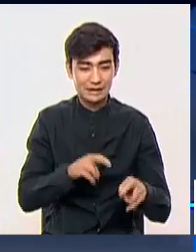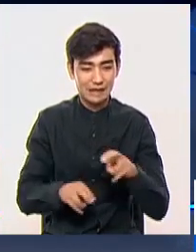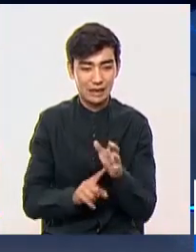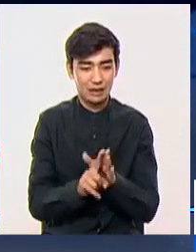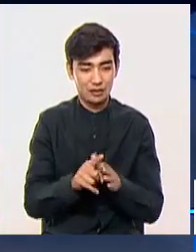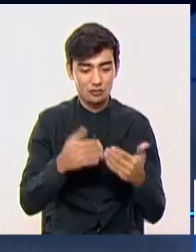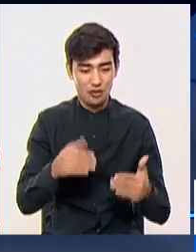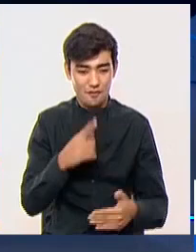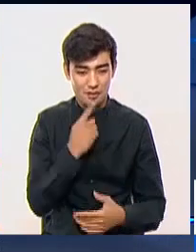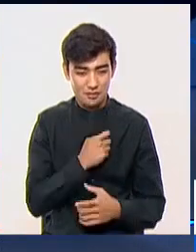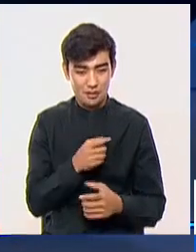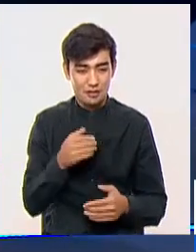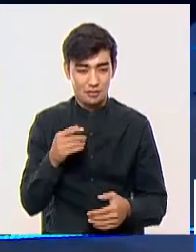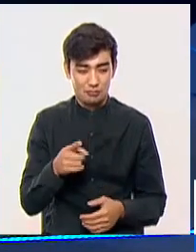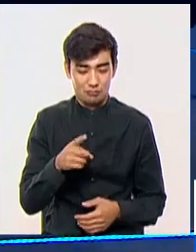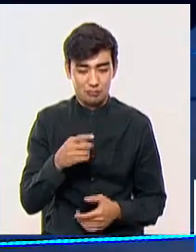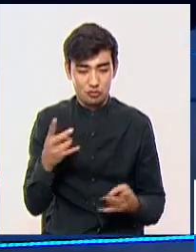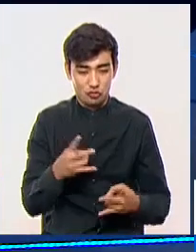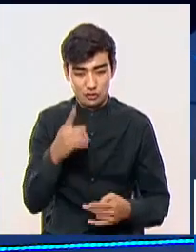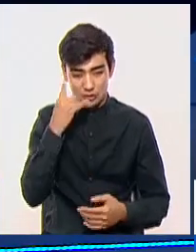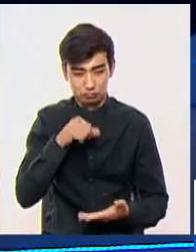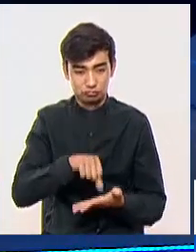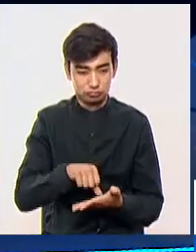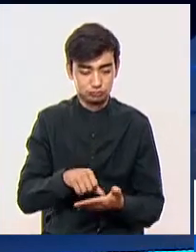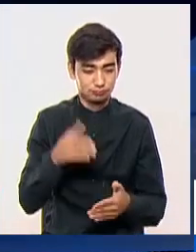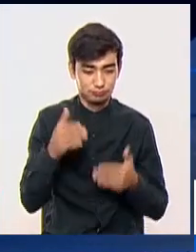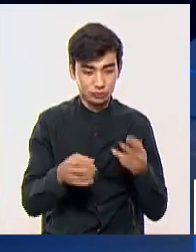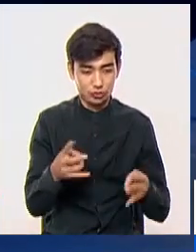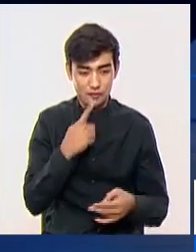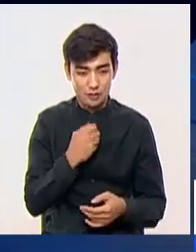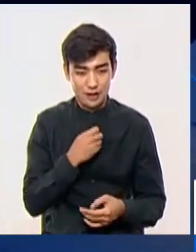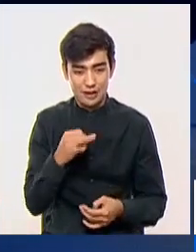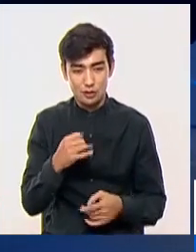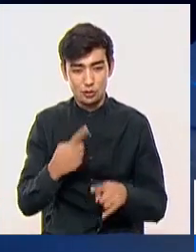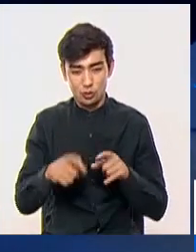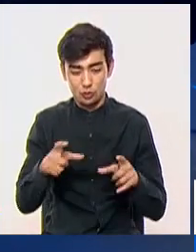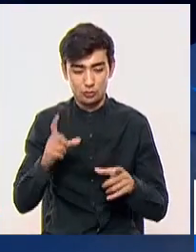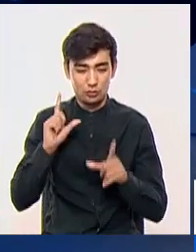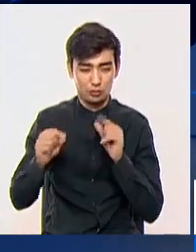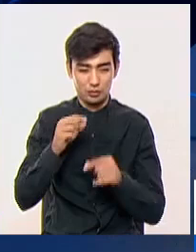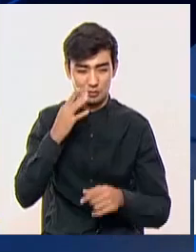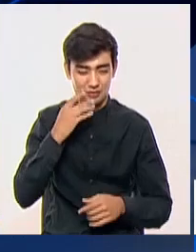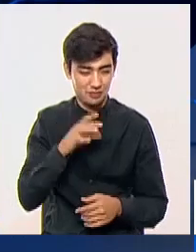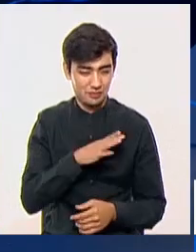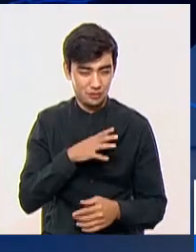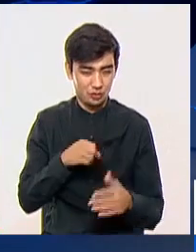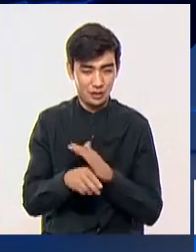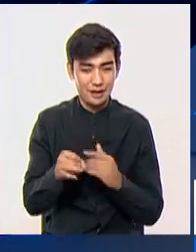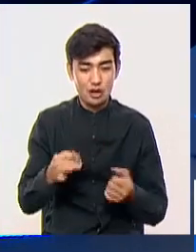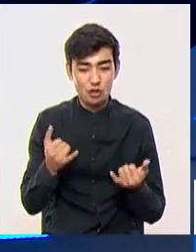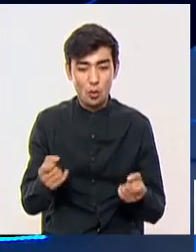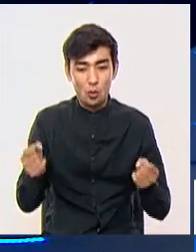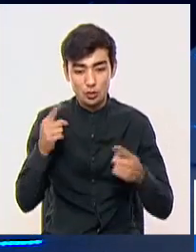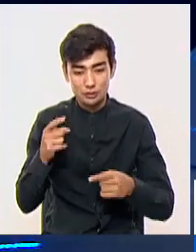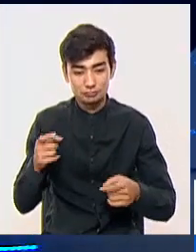жариялап жатыр. Өйткені отан алдындағы борышын өтеуден жалтарып, тіпті шетел асып кететіндер де көбейген екен. Енді оларды анықтап,